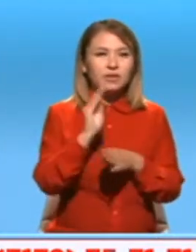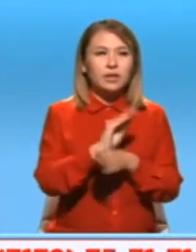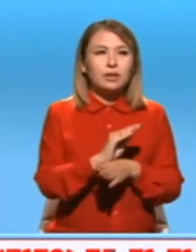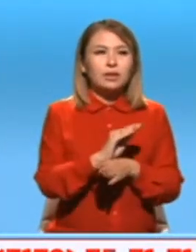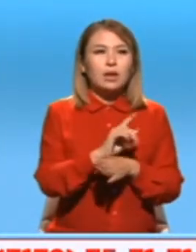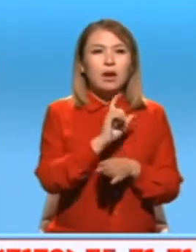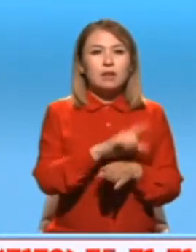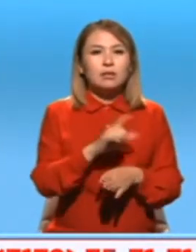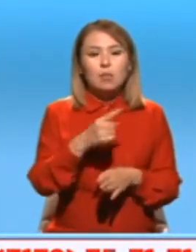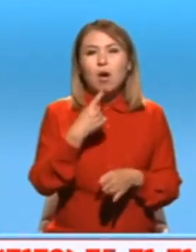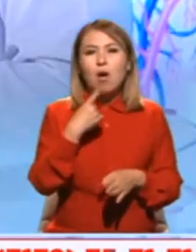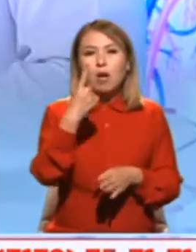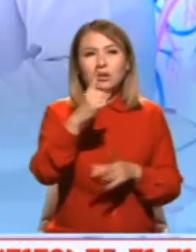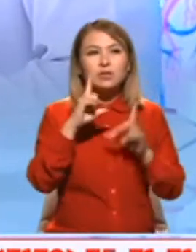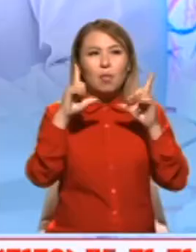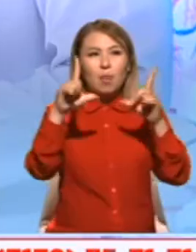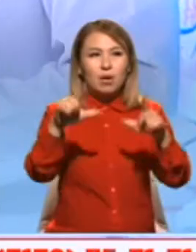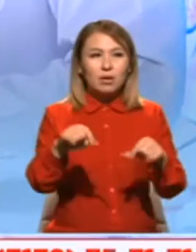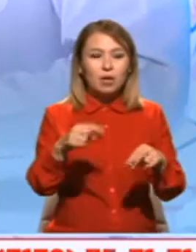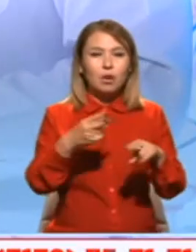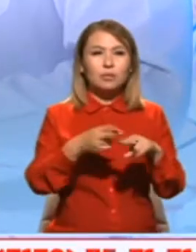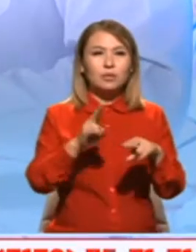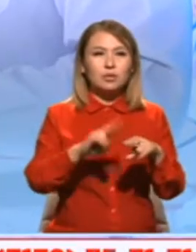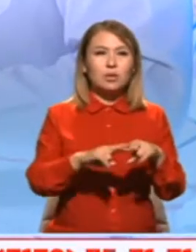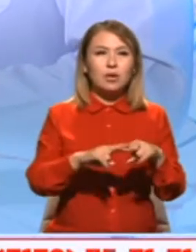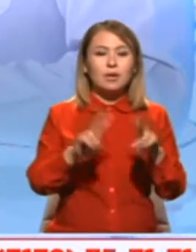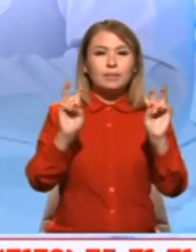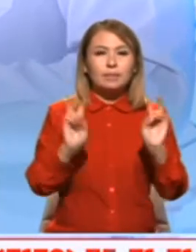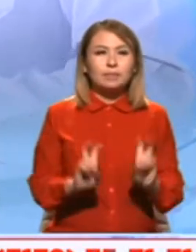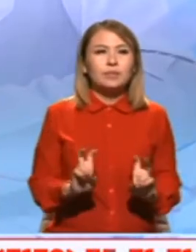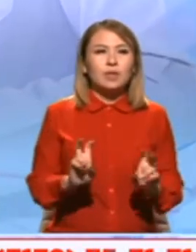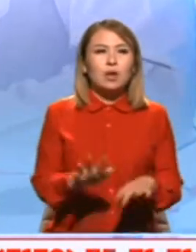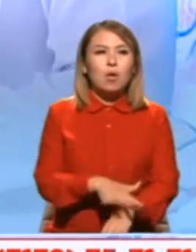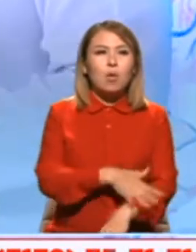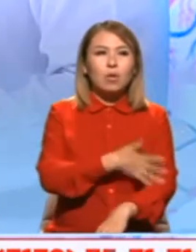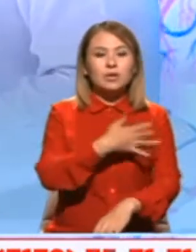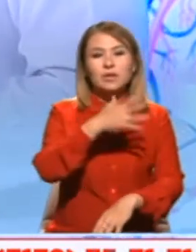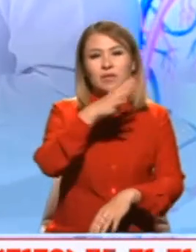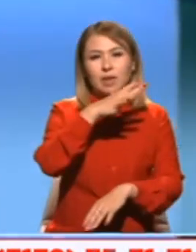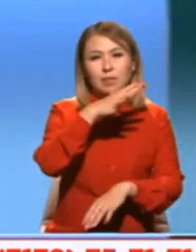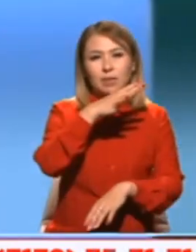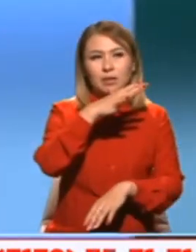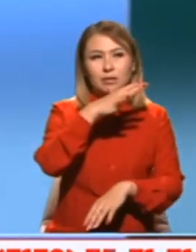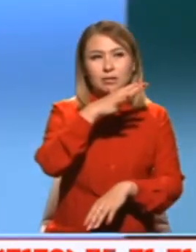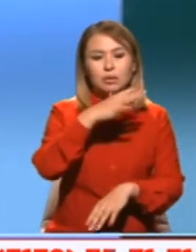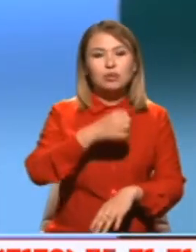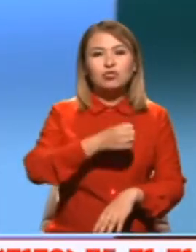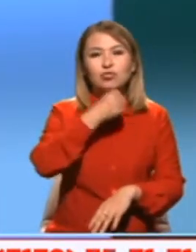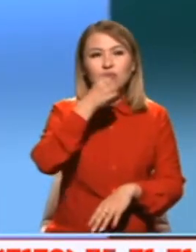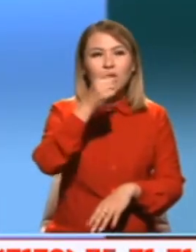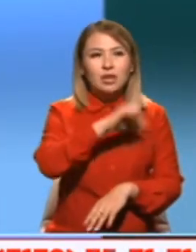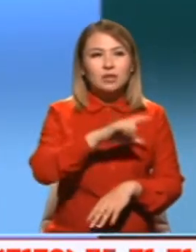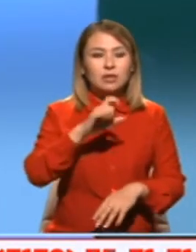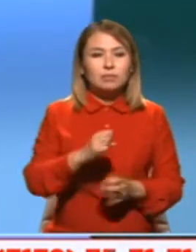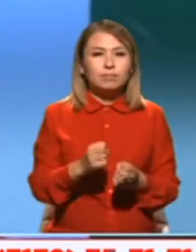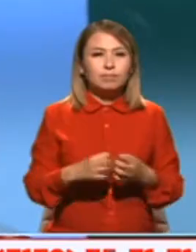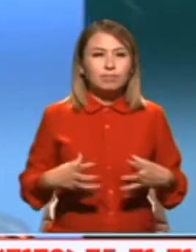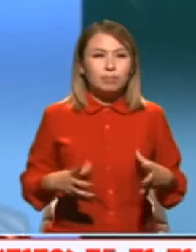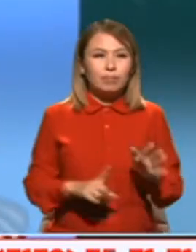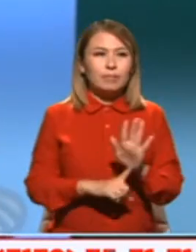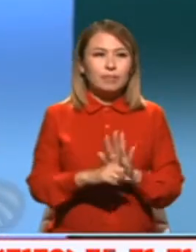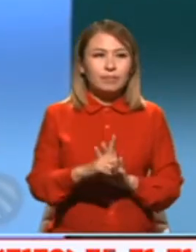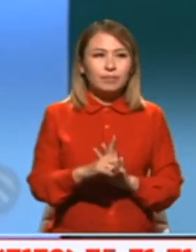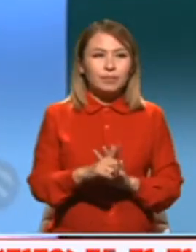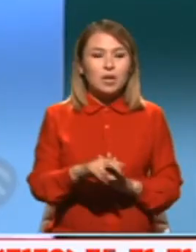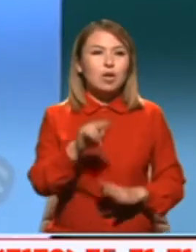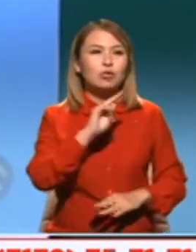кейін барып алыс сапарларда келе жатқан кезде ұзақ отыру нәтижесінде, яғни көп кісілерде аяқтың ісінуі пайда болады.